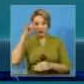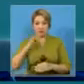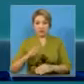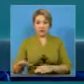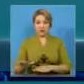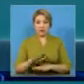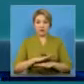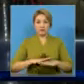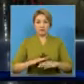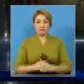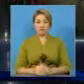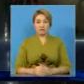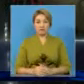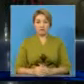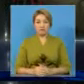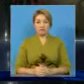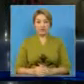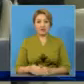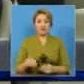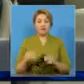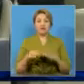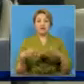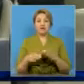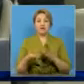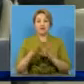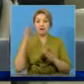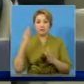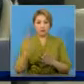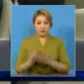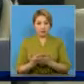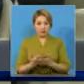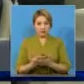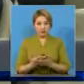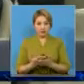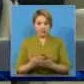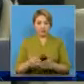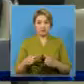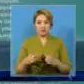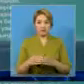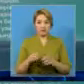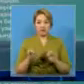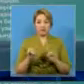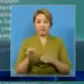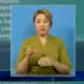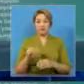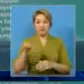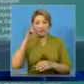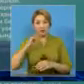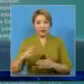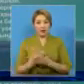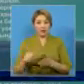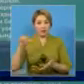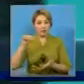народа. В церемонии голосования за депутатов, избираемых в Мажилис от имени Ассамблеи народа Казахстана,